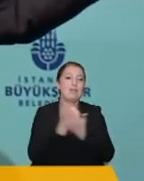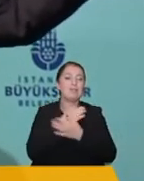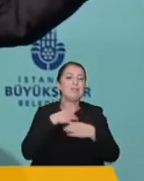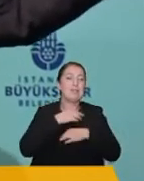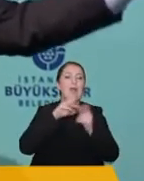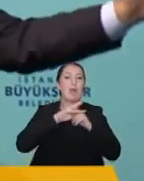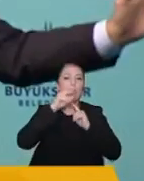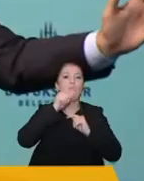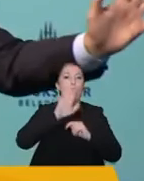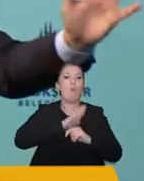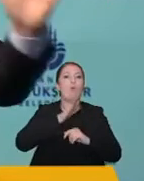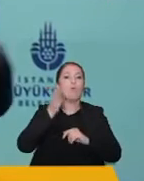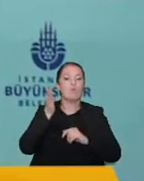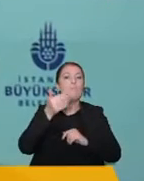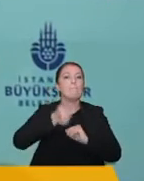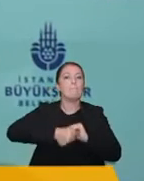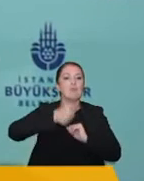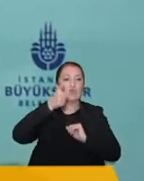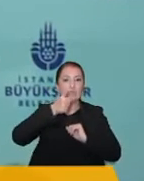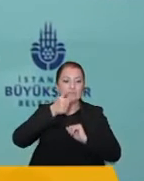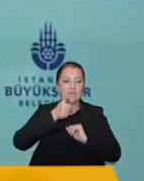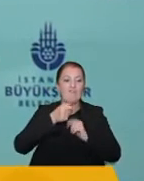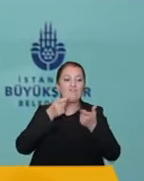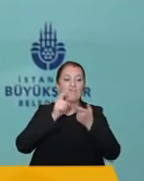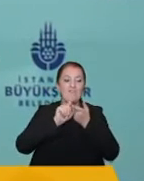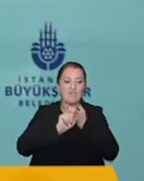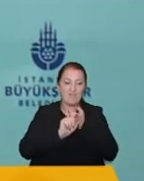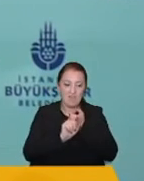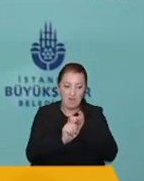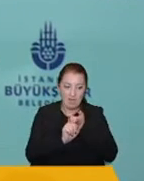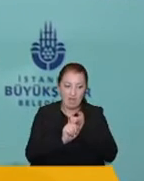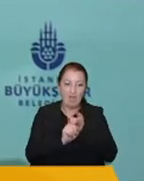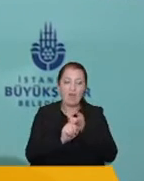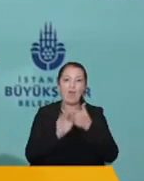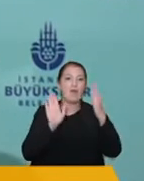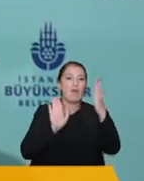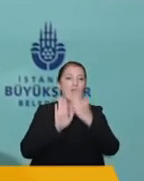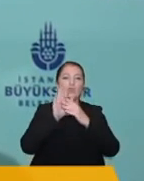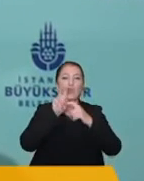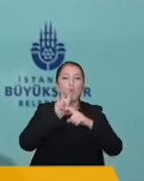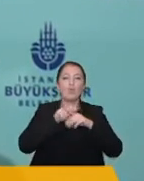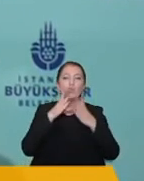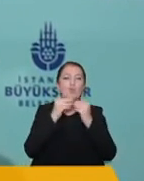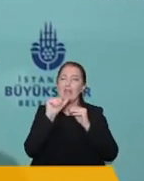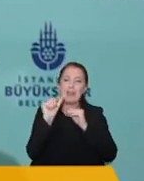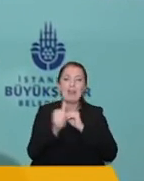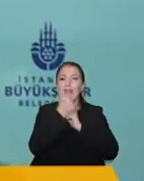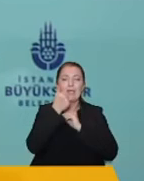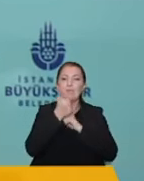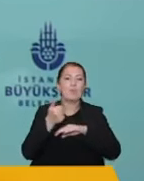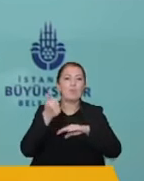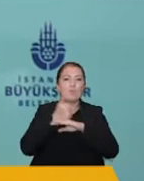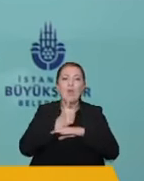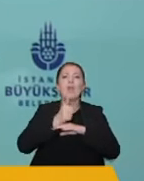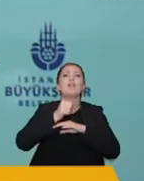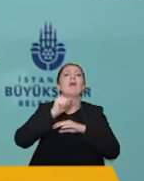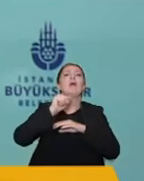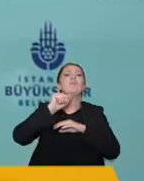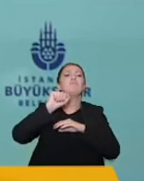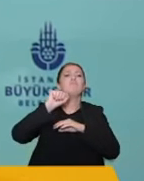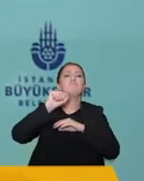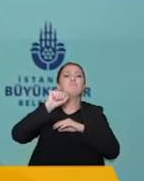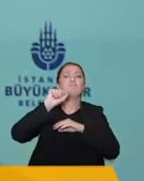Sayın Ekrem İmamoğlu başkanımıza ve karşıda oturan çok kıymetli bürokrat yönetici